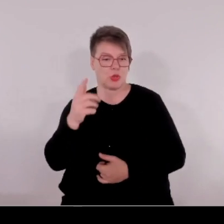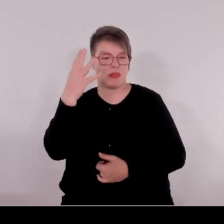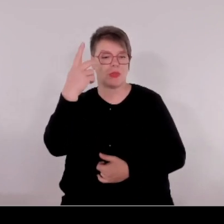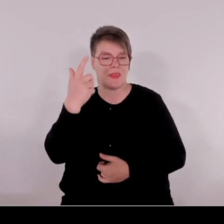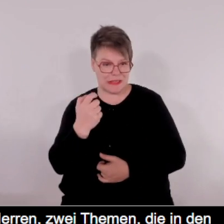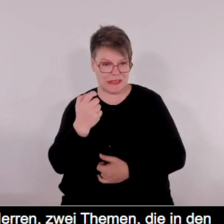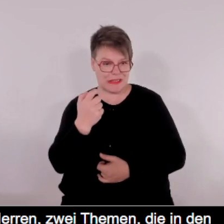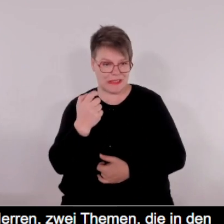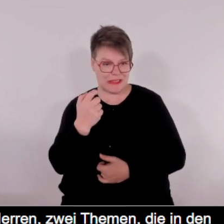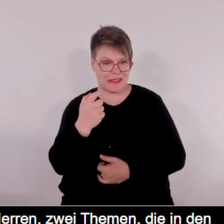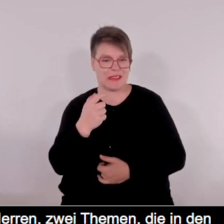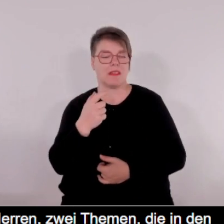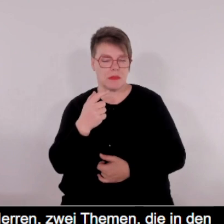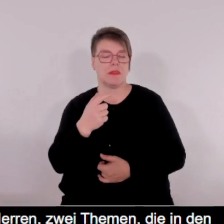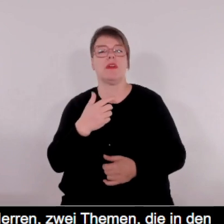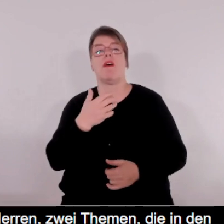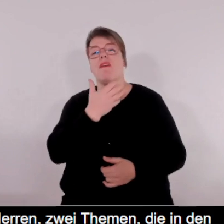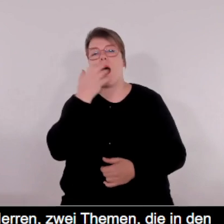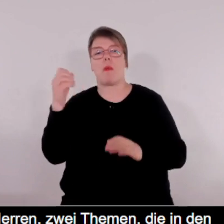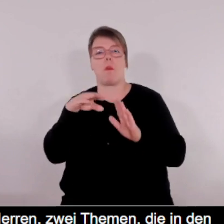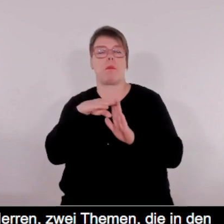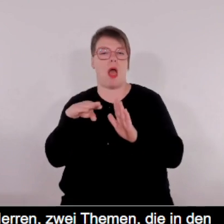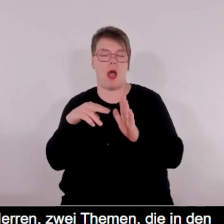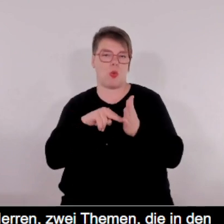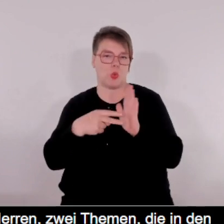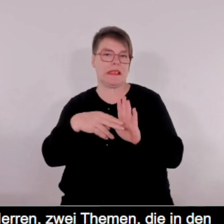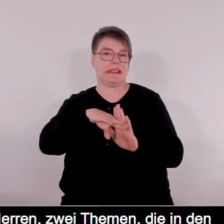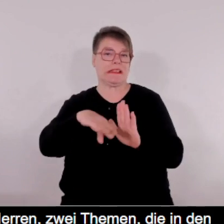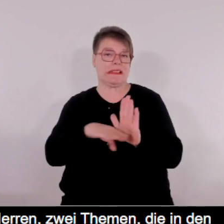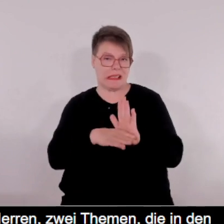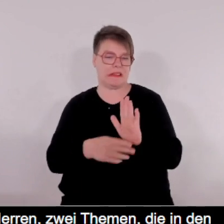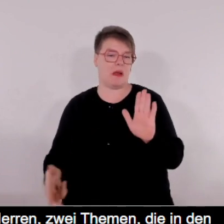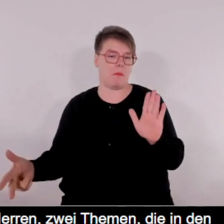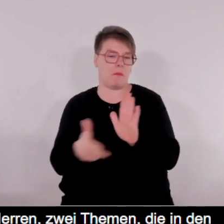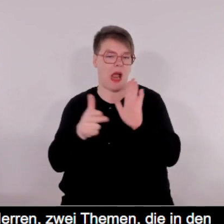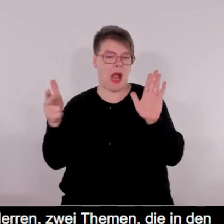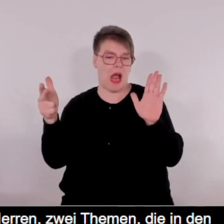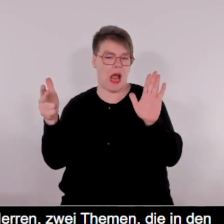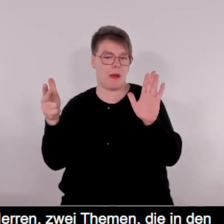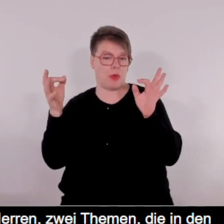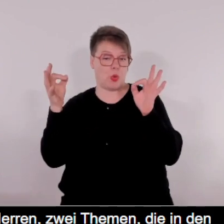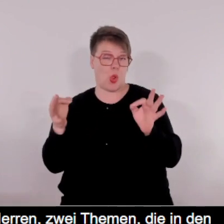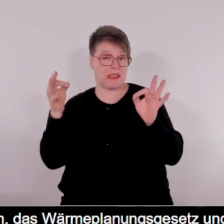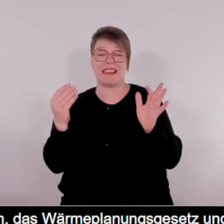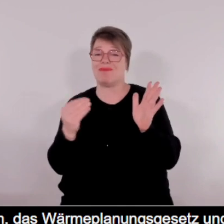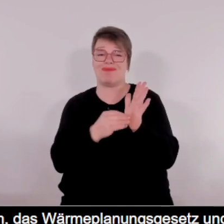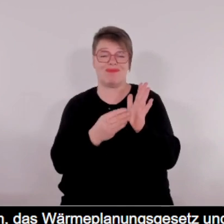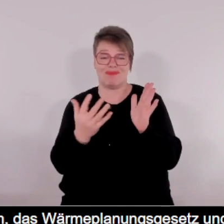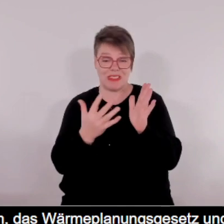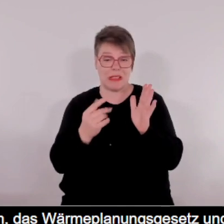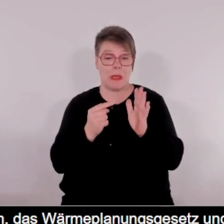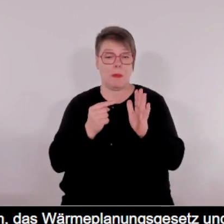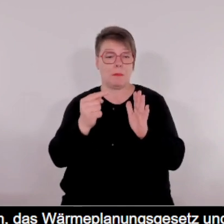in ihrer Kommune haben und bis Mitte des Jahres 2028 dann die Kommunen unter 100.000